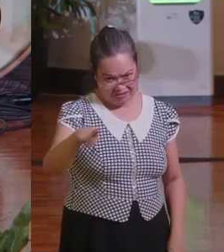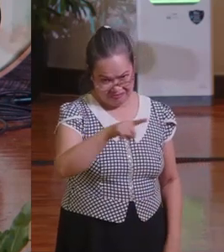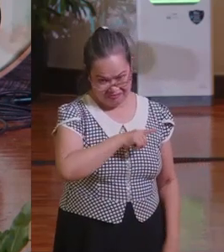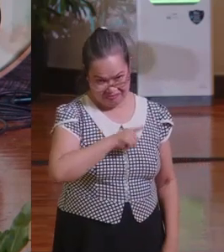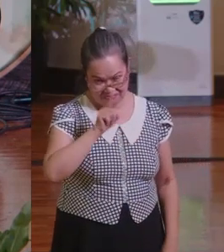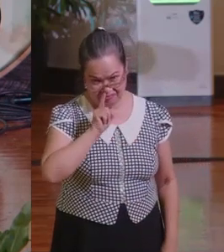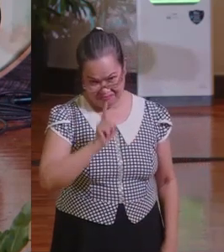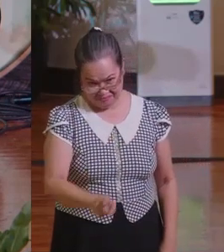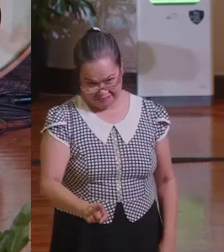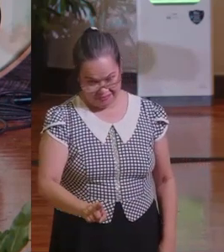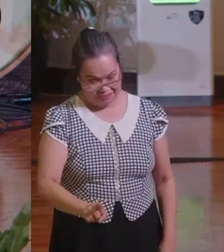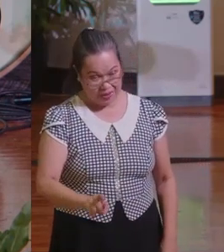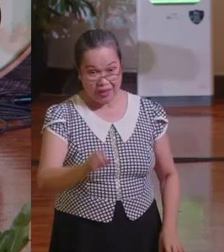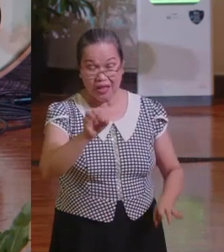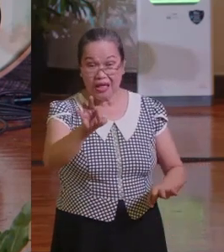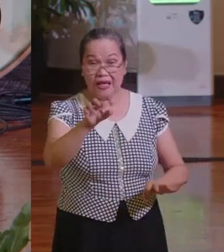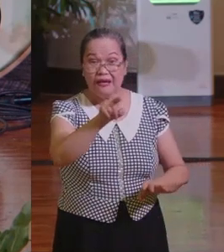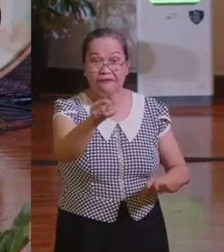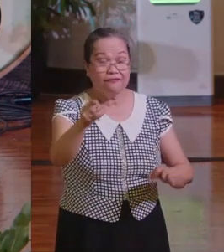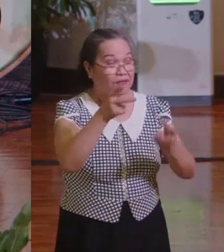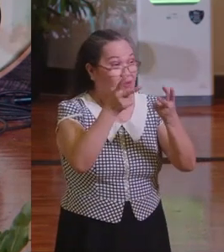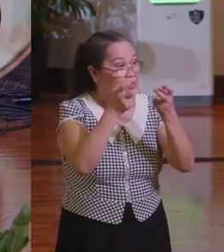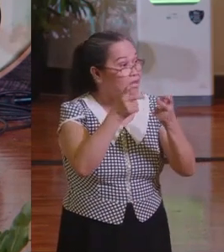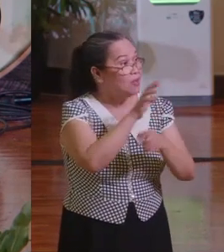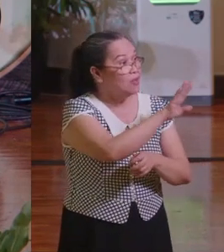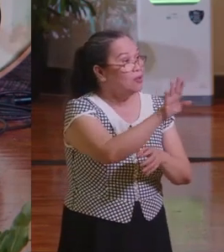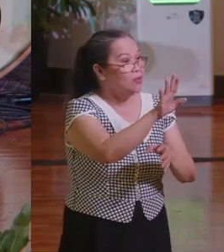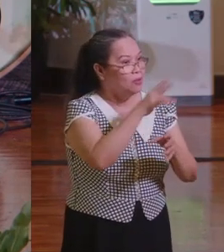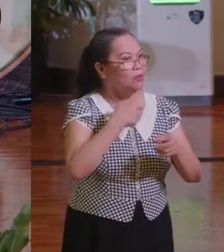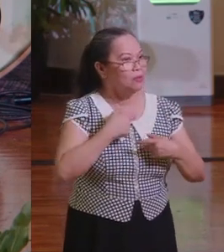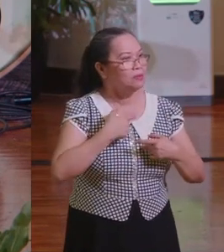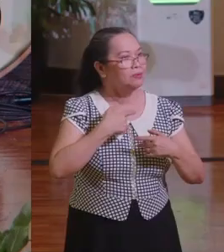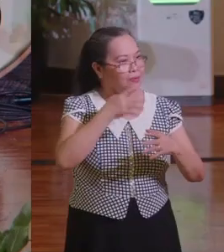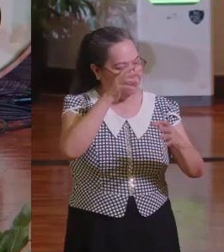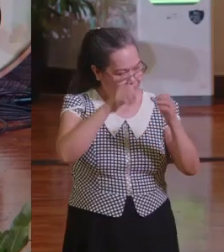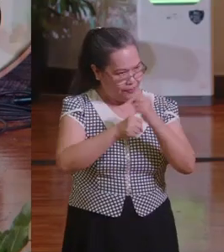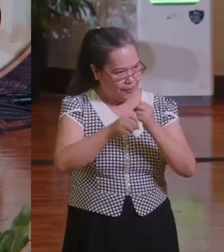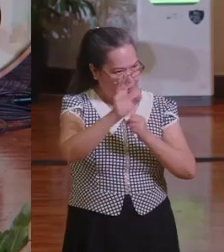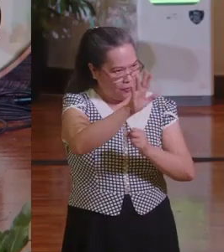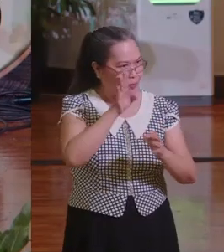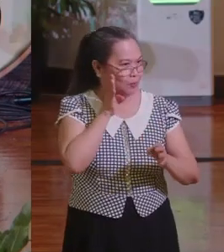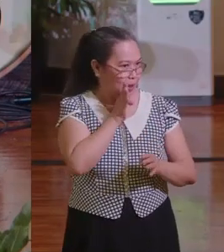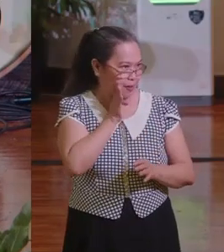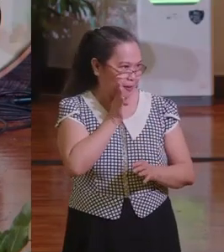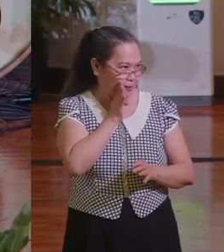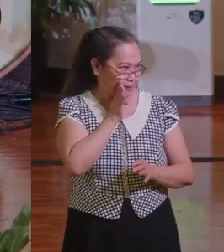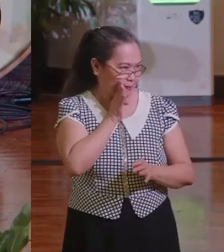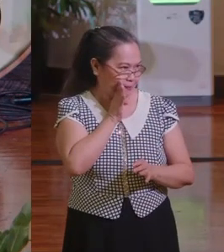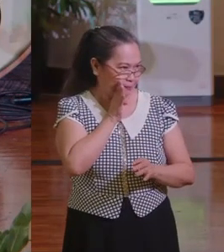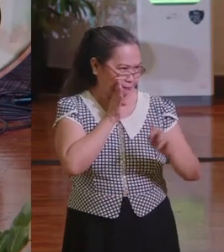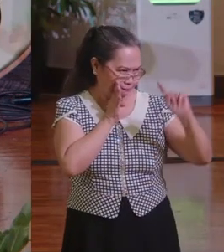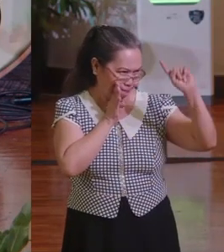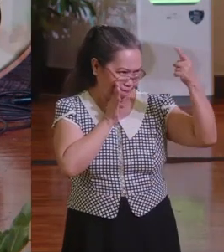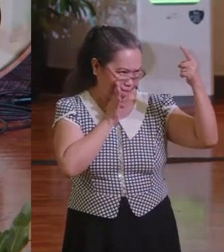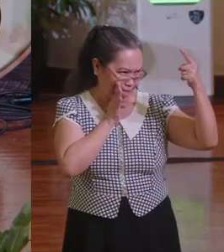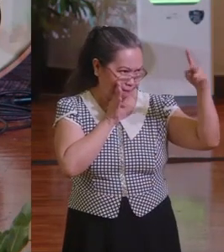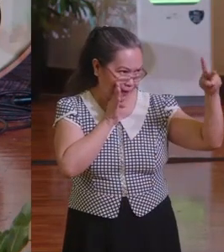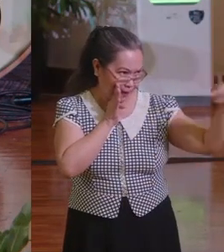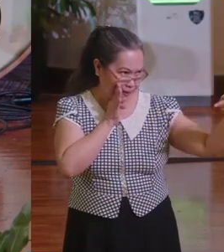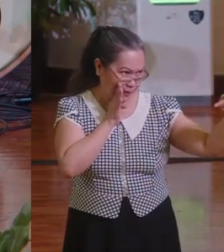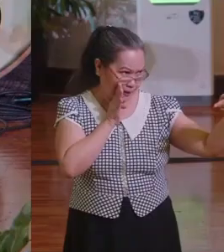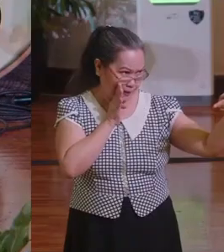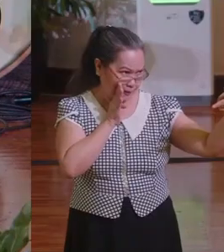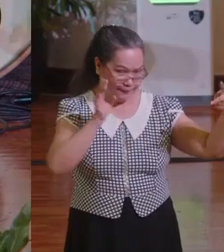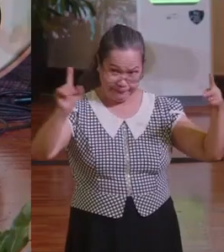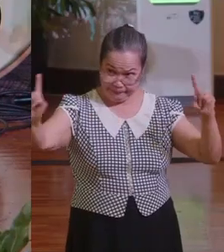sabi nga dito, if he listens to you, you have gained your brother. O tapos na. First step. Second step. But